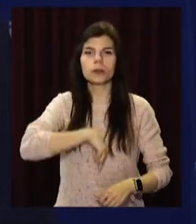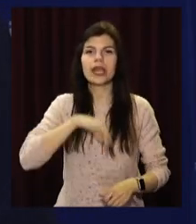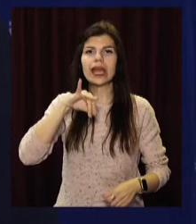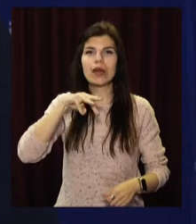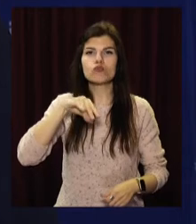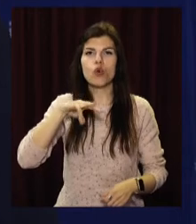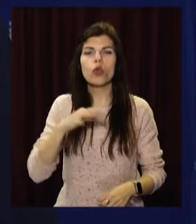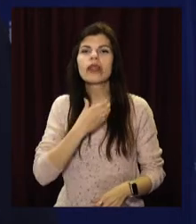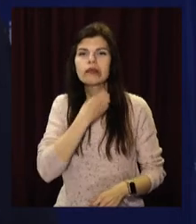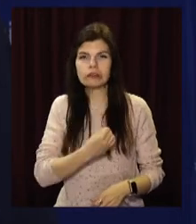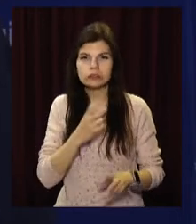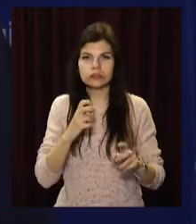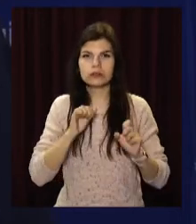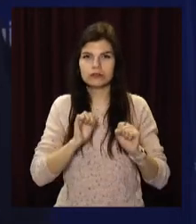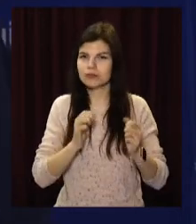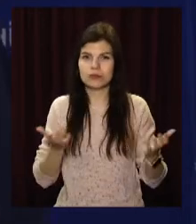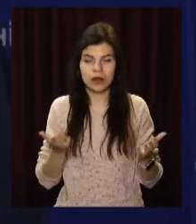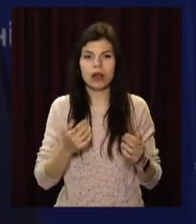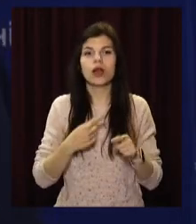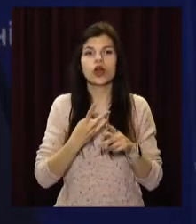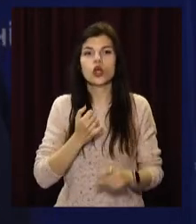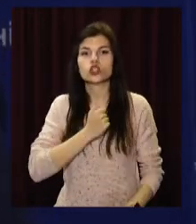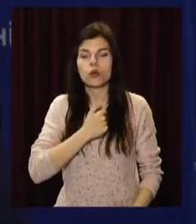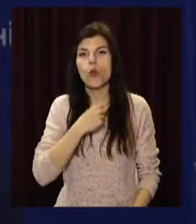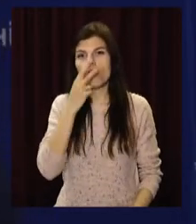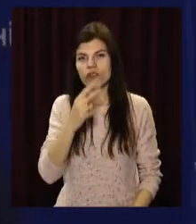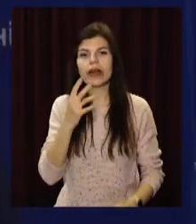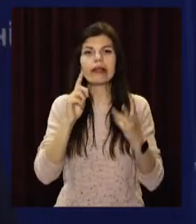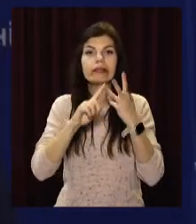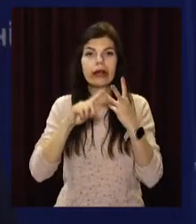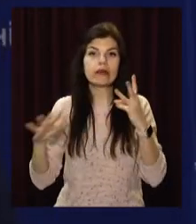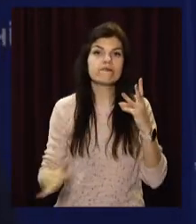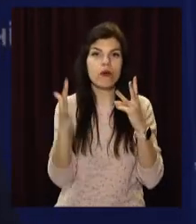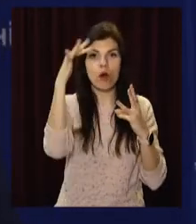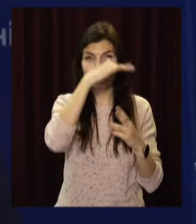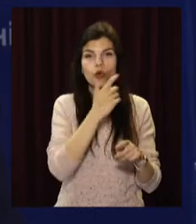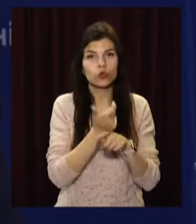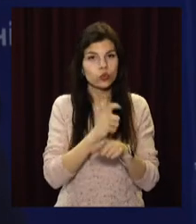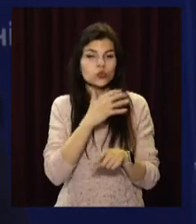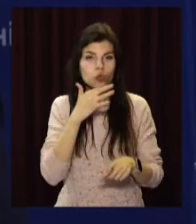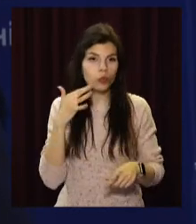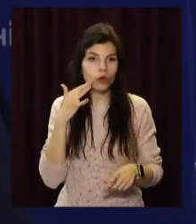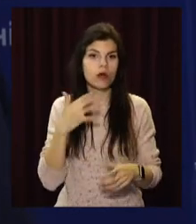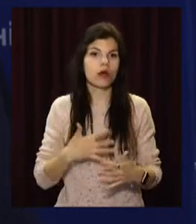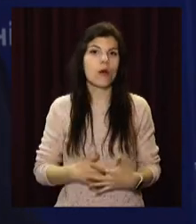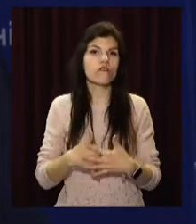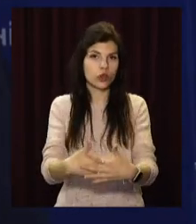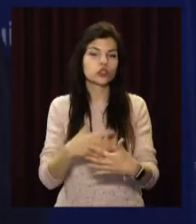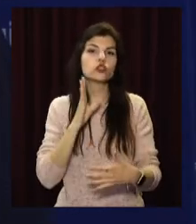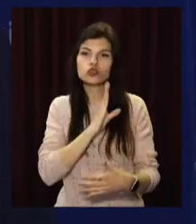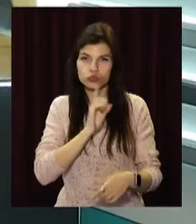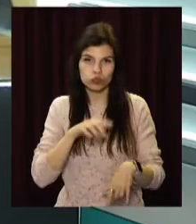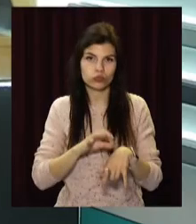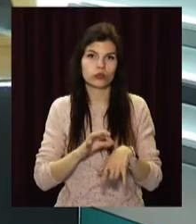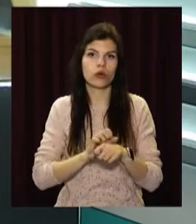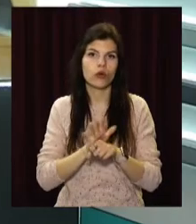імунодефіцитом. І, на жаль, ми побачили в третю хвилю дуже багато вагітних жінок.